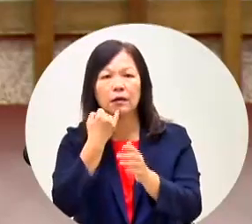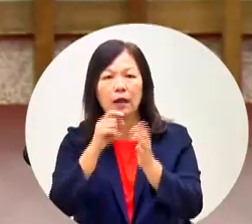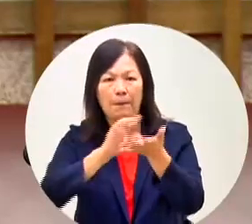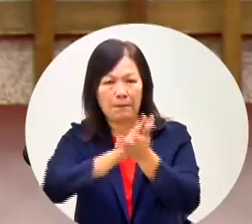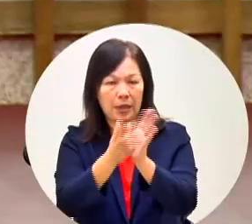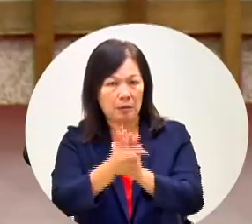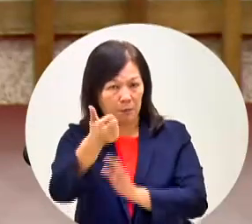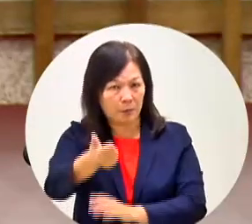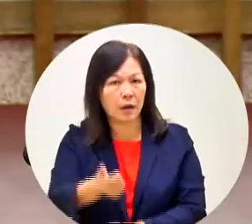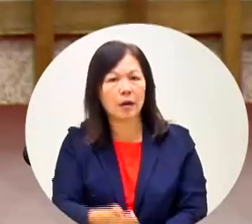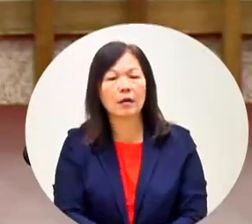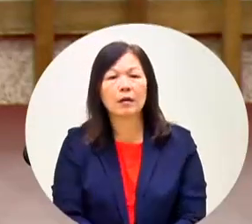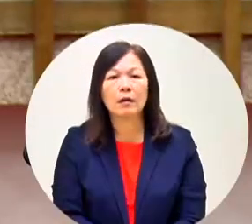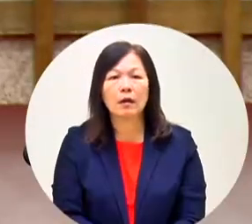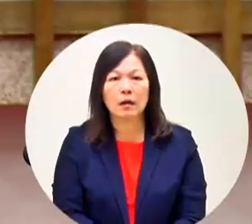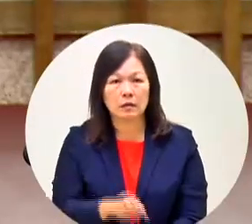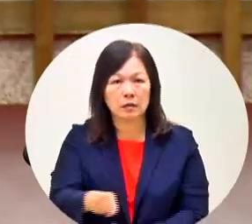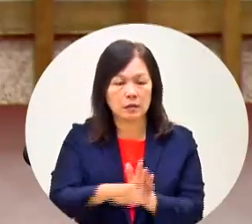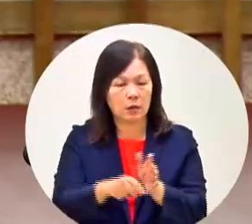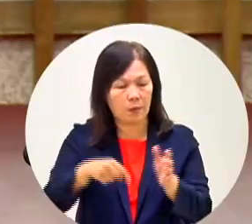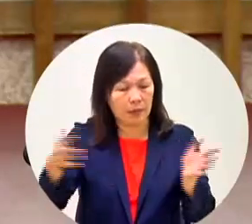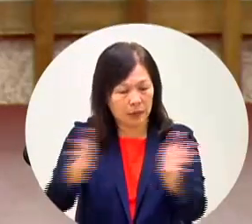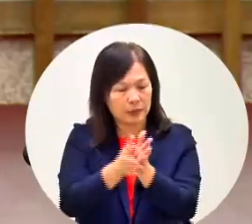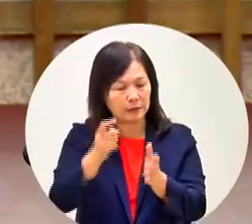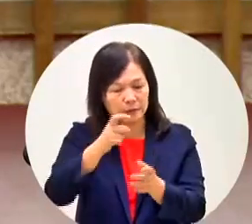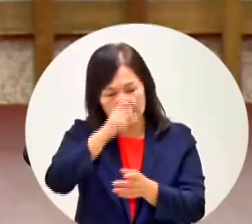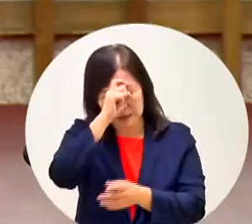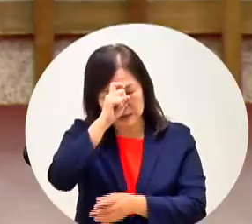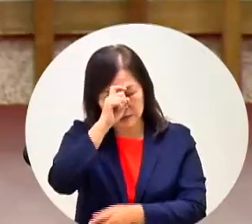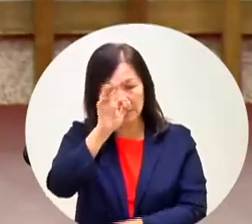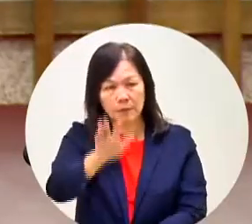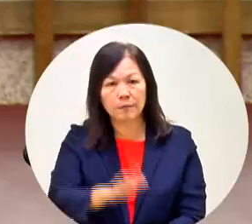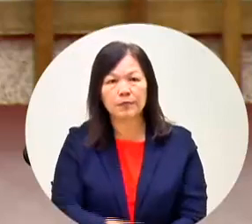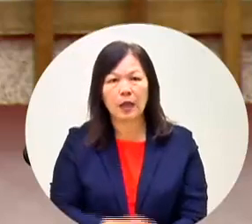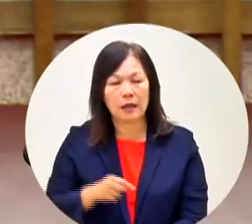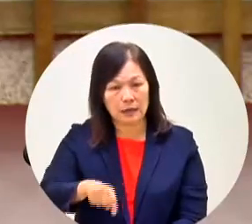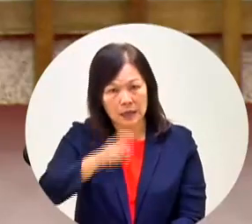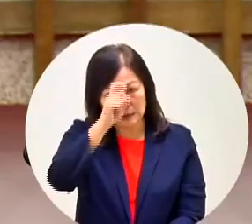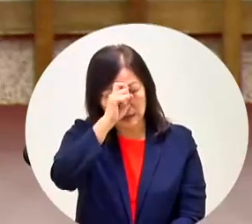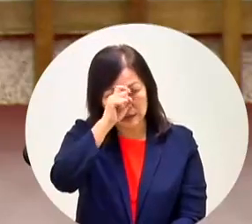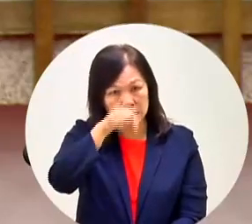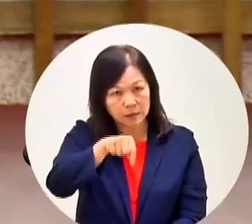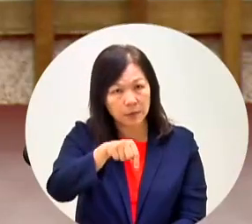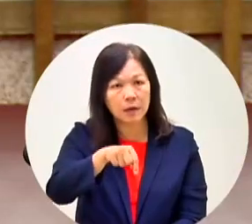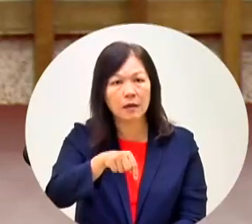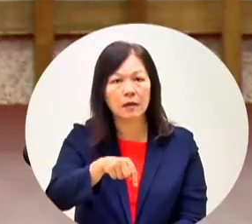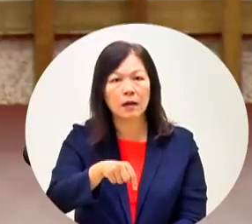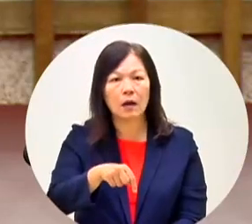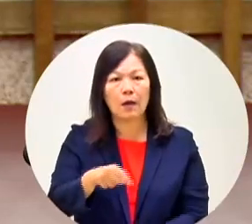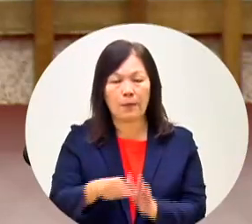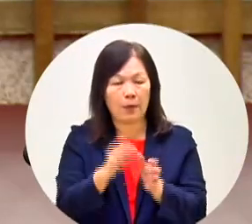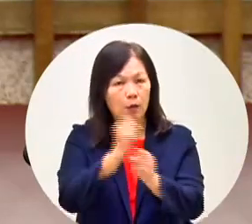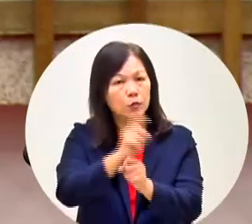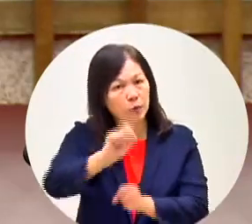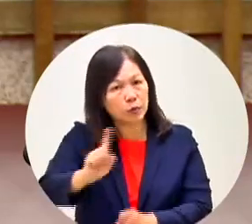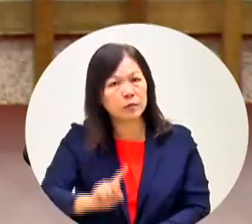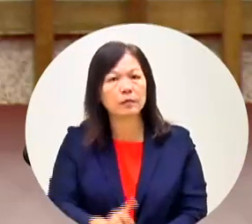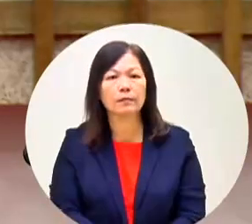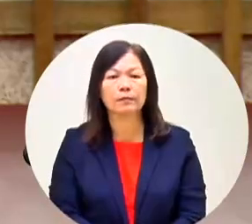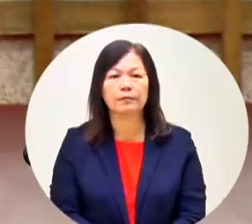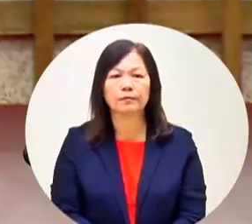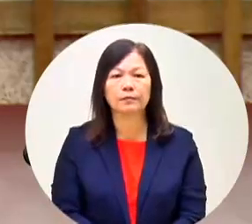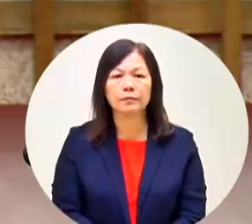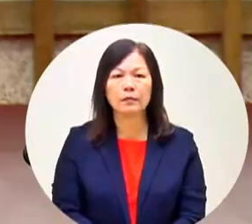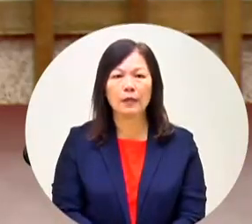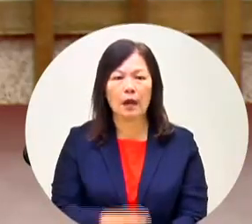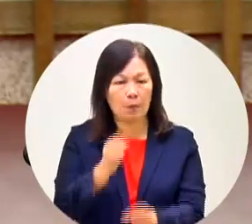同的一个期盼。可是在期盼当中，我们怎么样去做当然在做的方面，市长